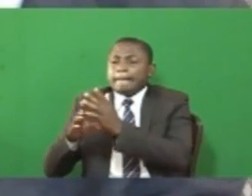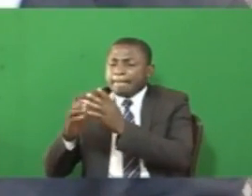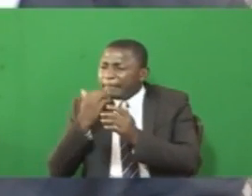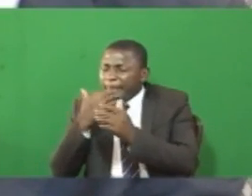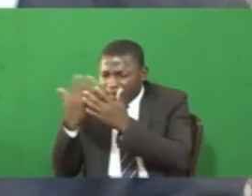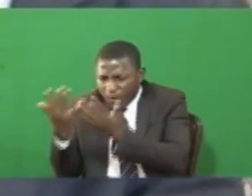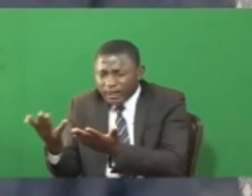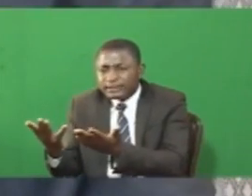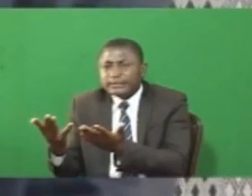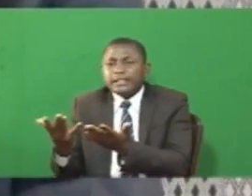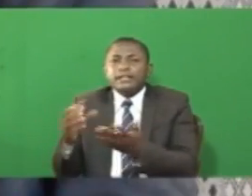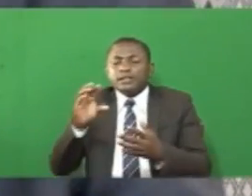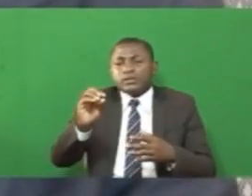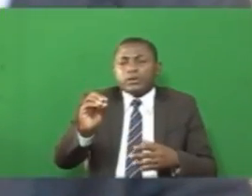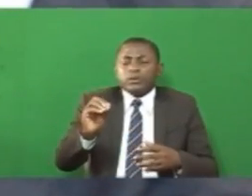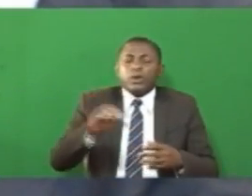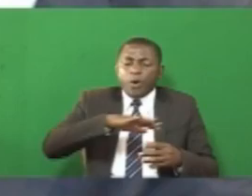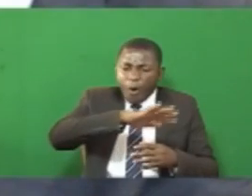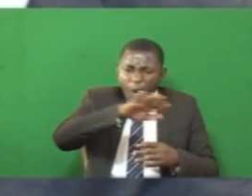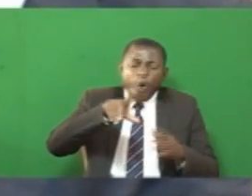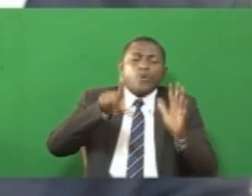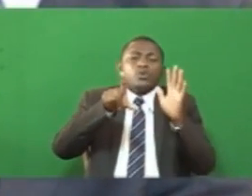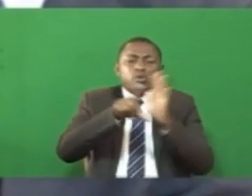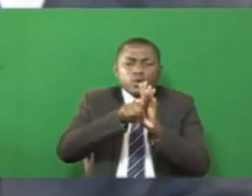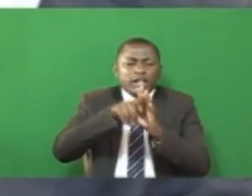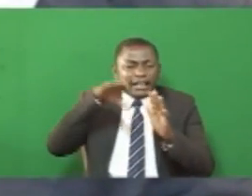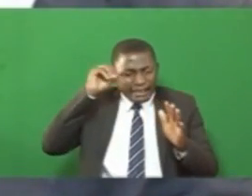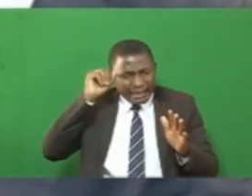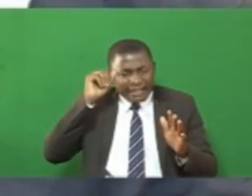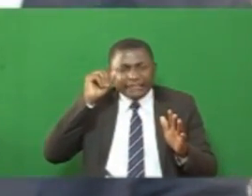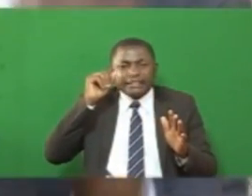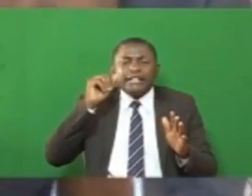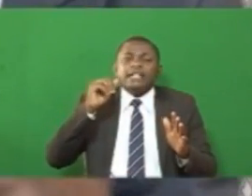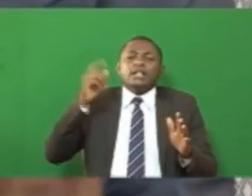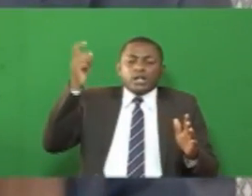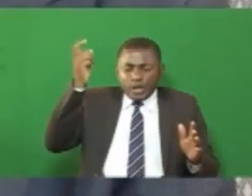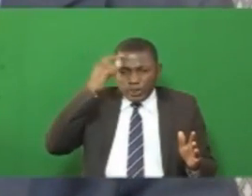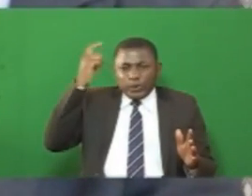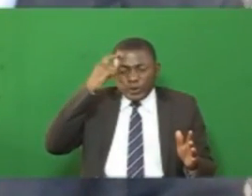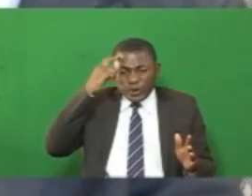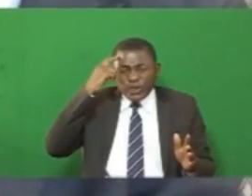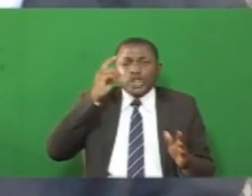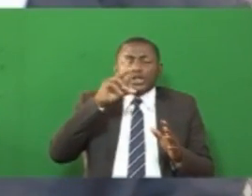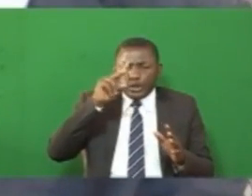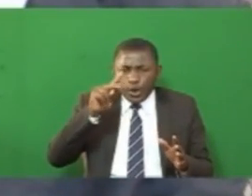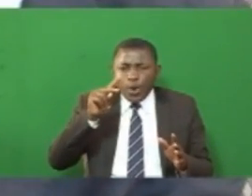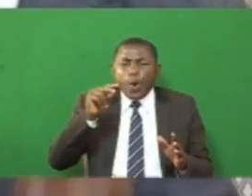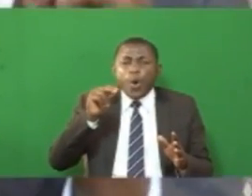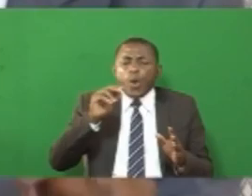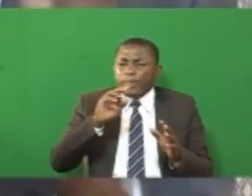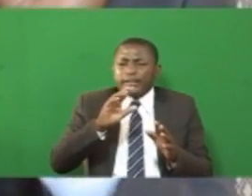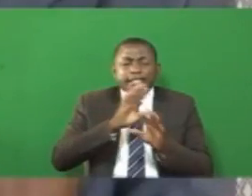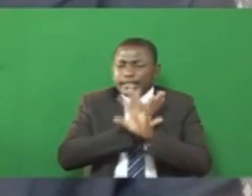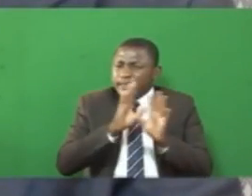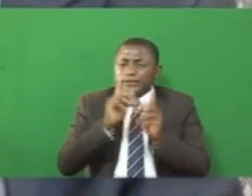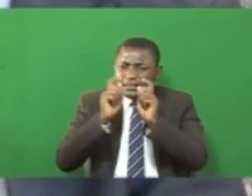ari kurevei. But patsamba dzese dzataverenga nedzamuchaverenga hapana paanenge achiti mirairo